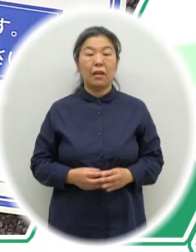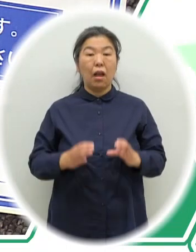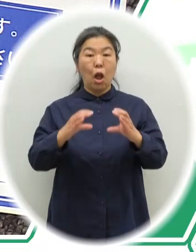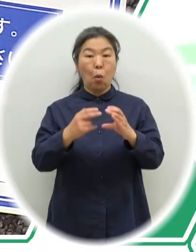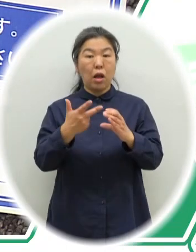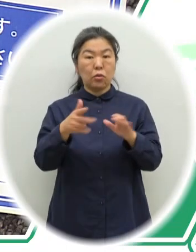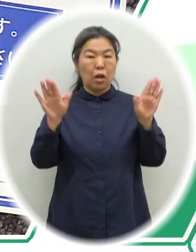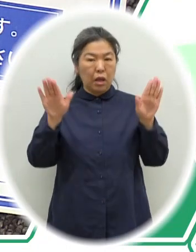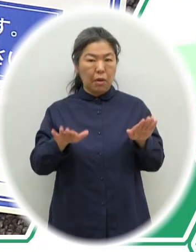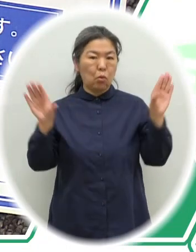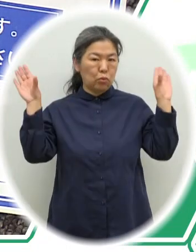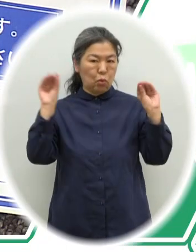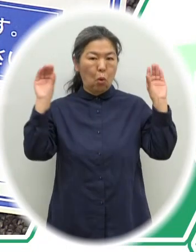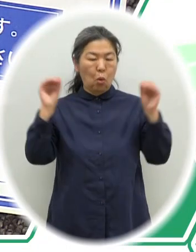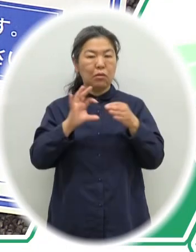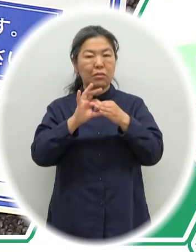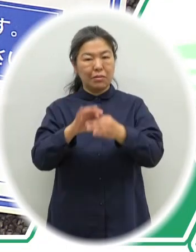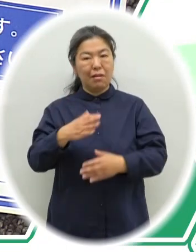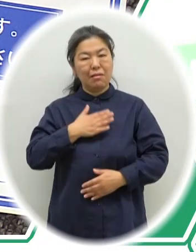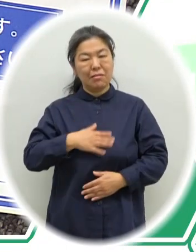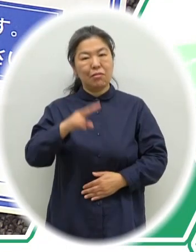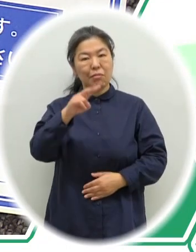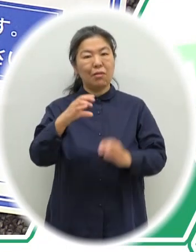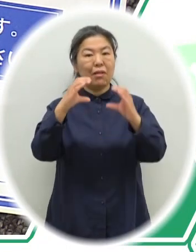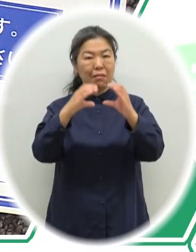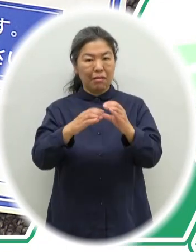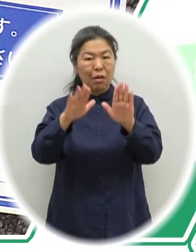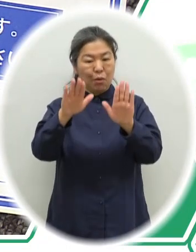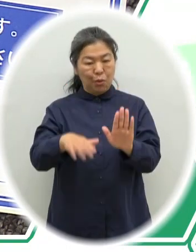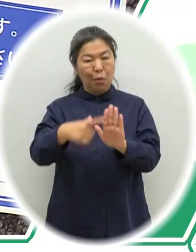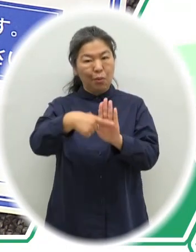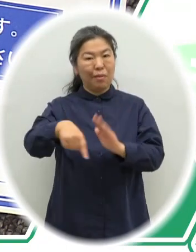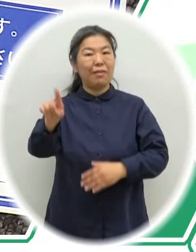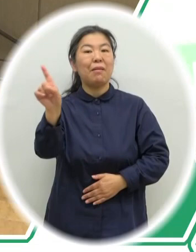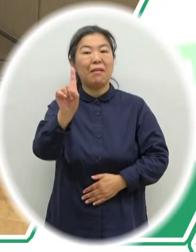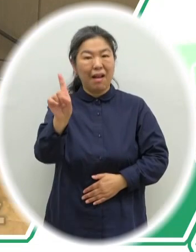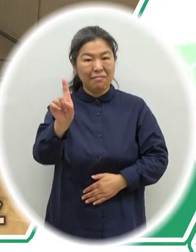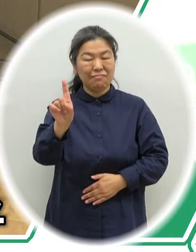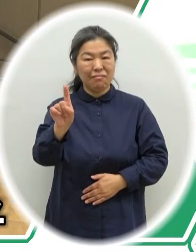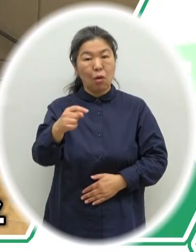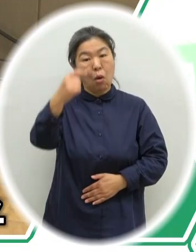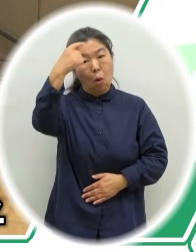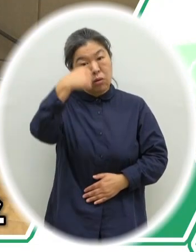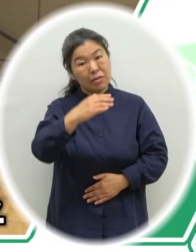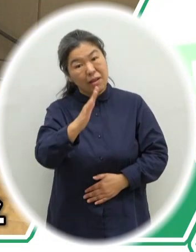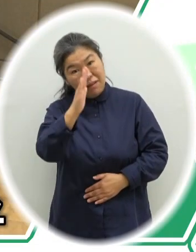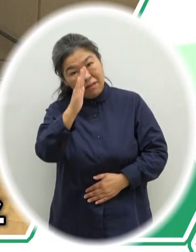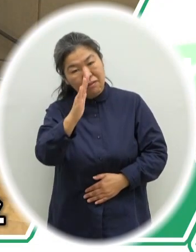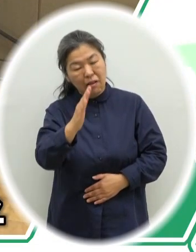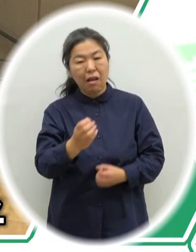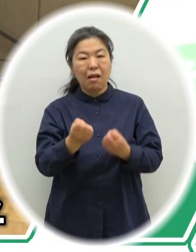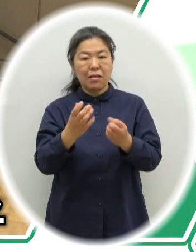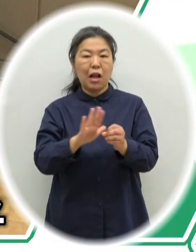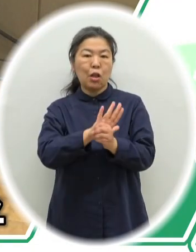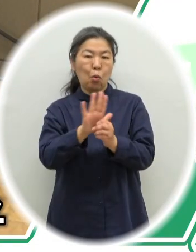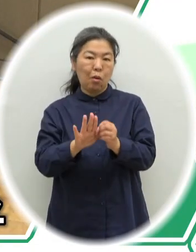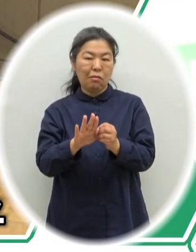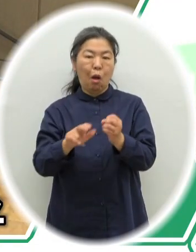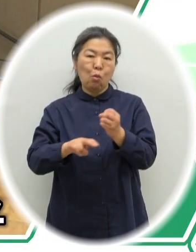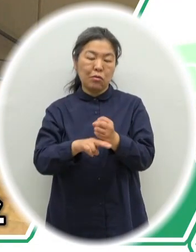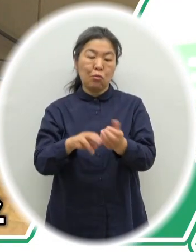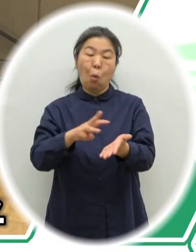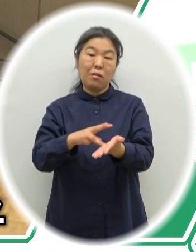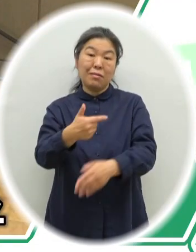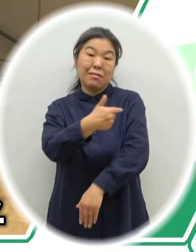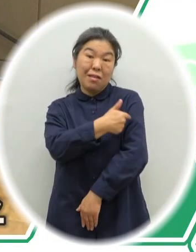いわき市のタイムリーな情報を伝えるチルミルいわき。今回のテーマは教えて新型コロナワ